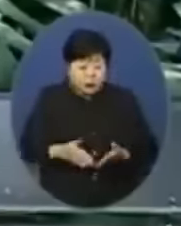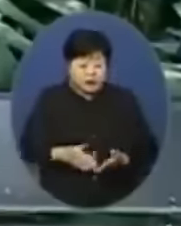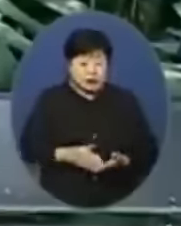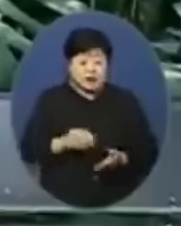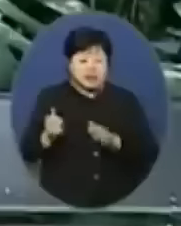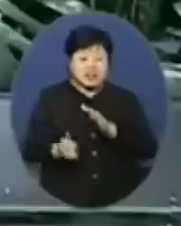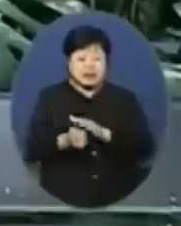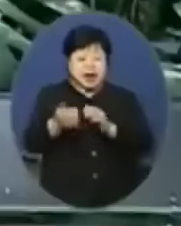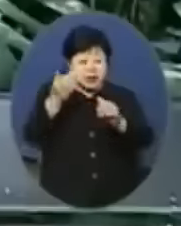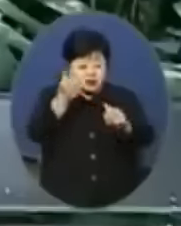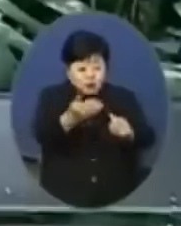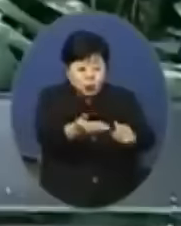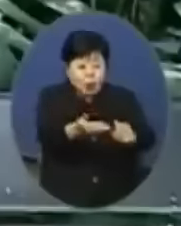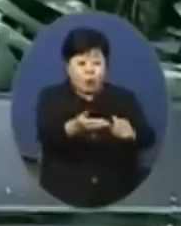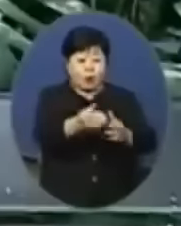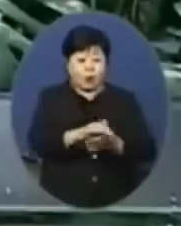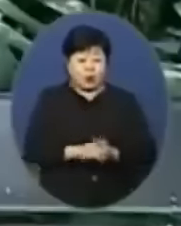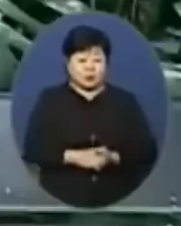우리에게 희망을 주고